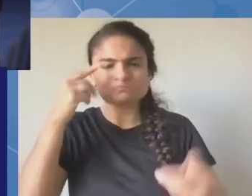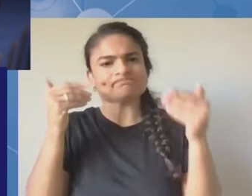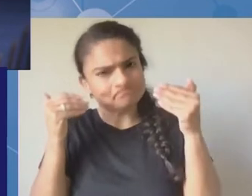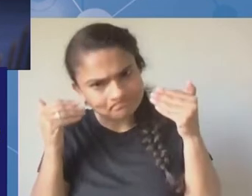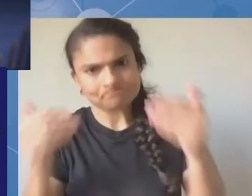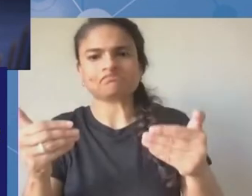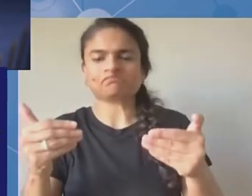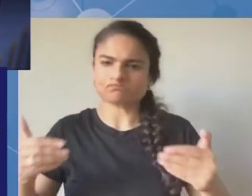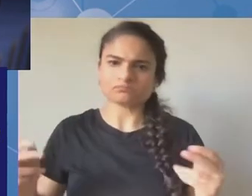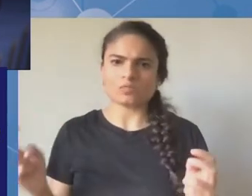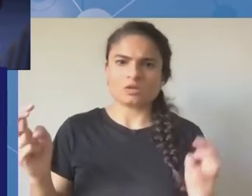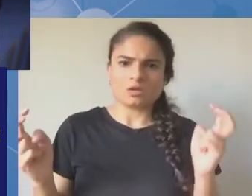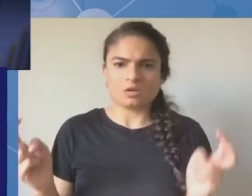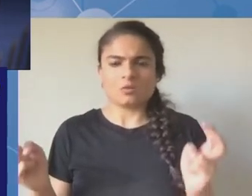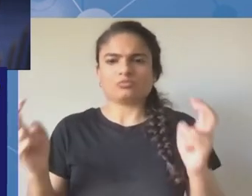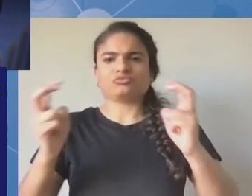للمؤسسات التي